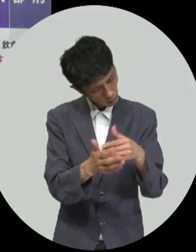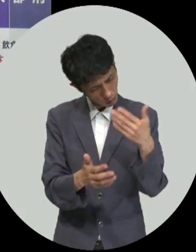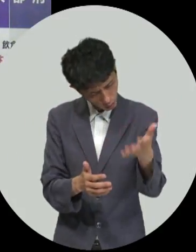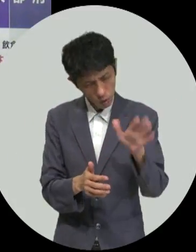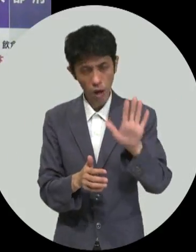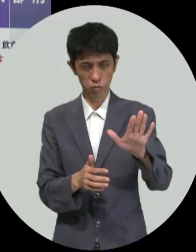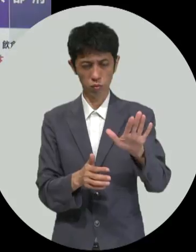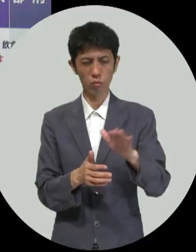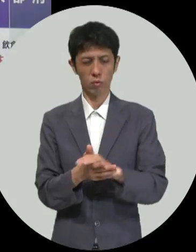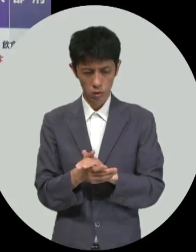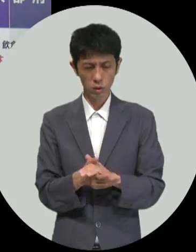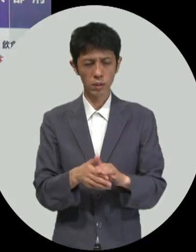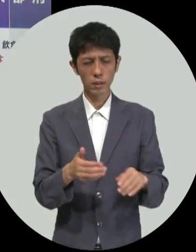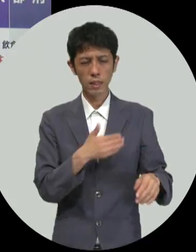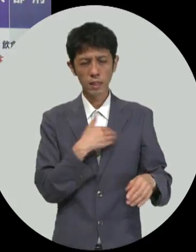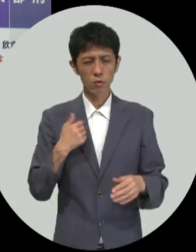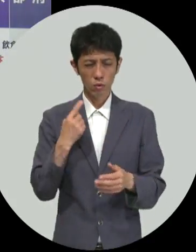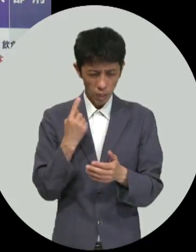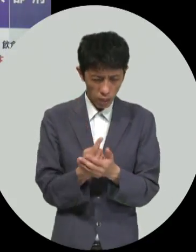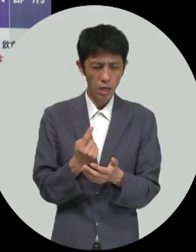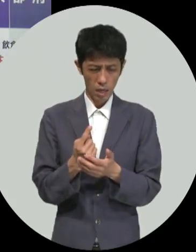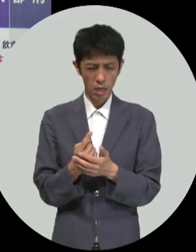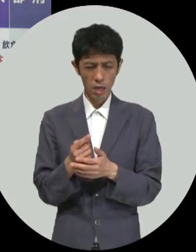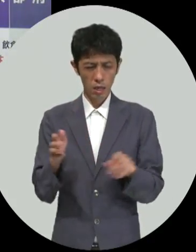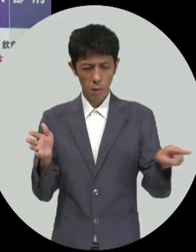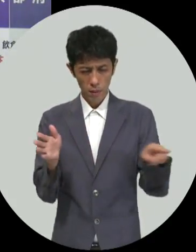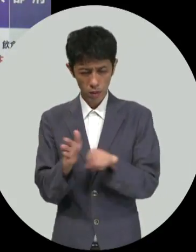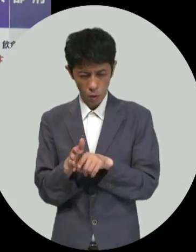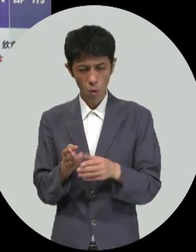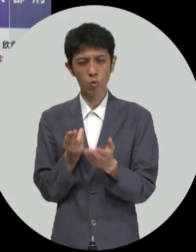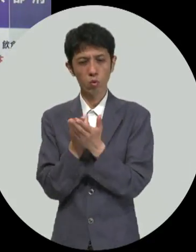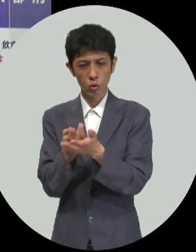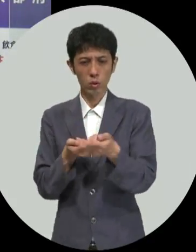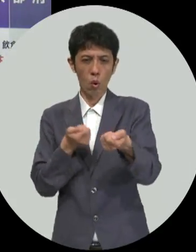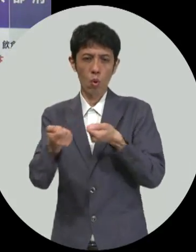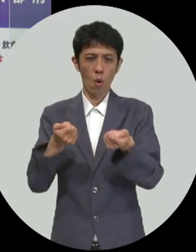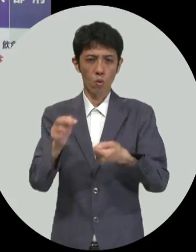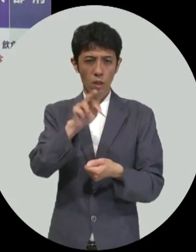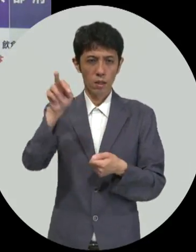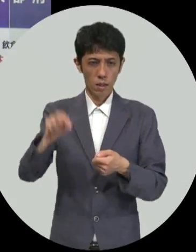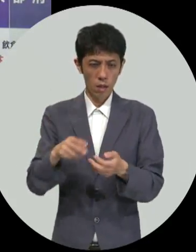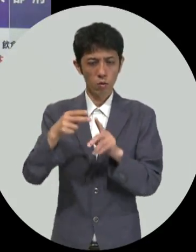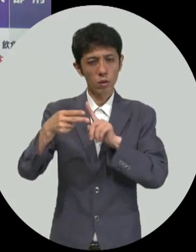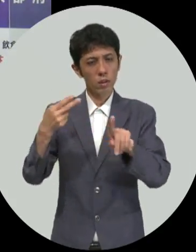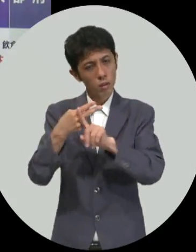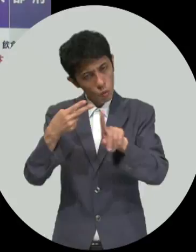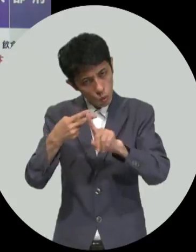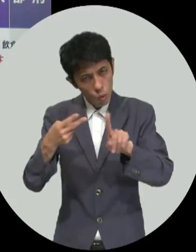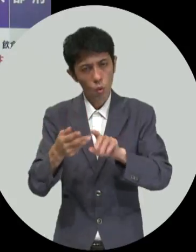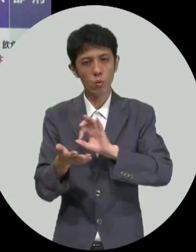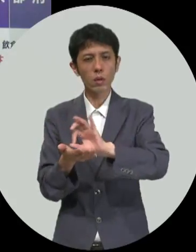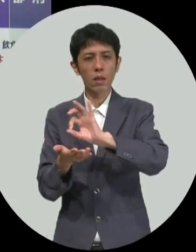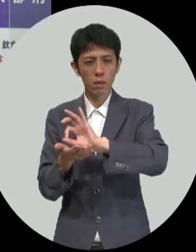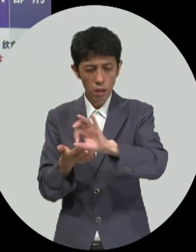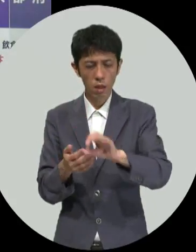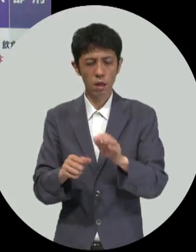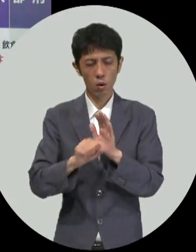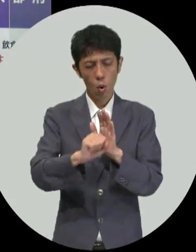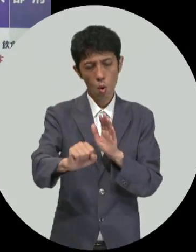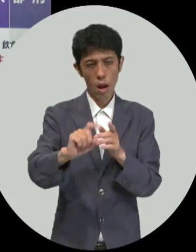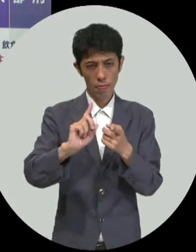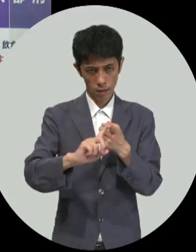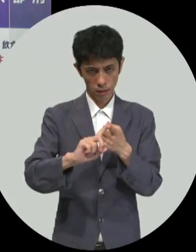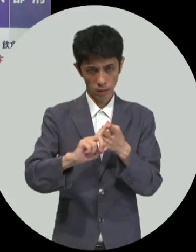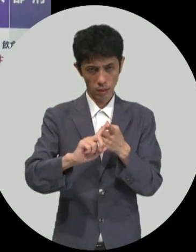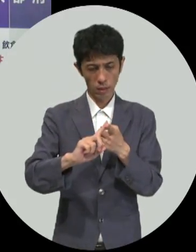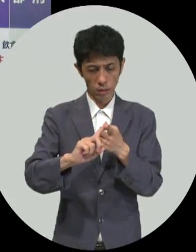り従来の入院医療コントロールセンターの機能のを使いましてですね、効率的効果的